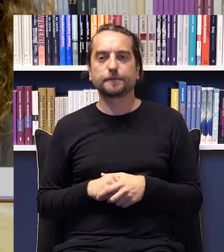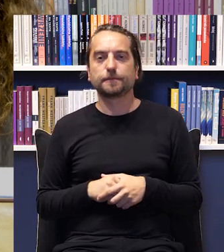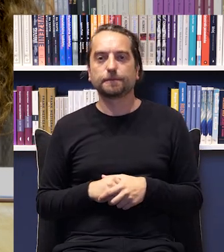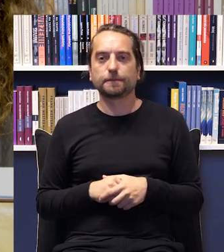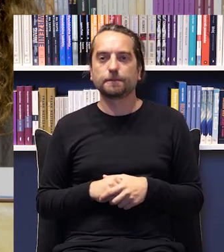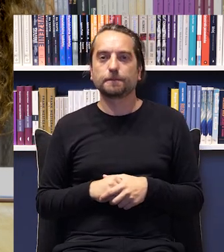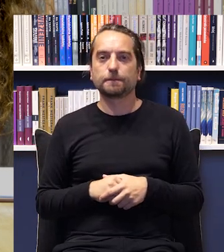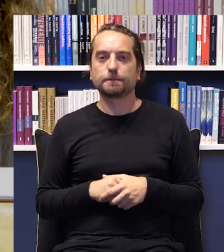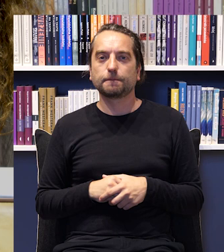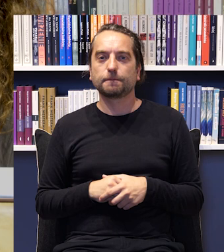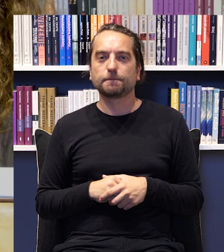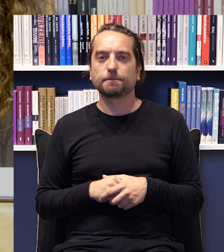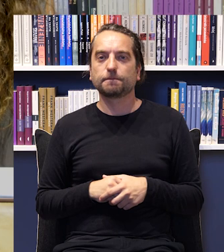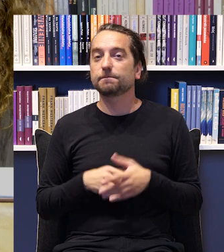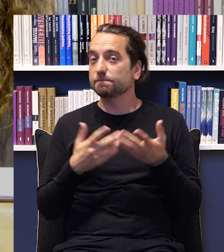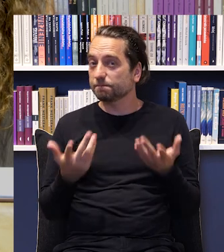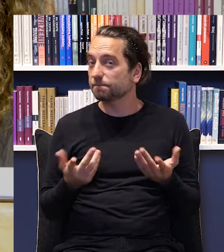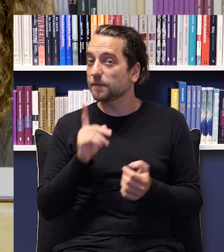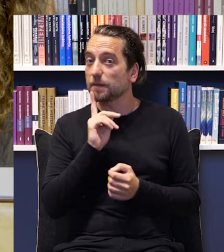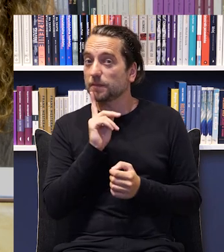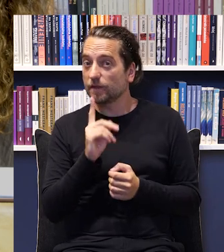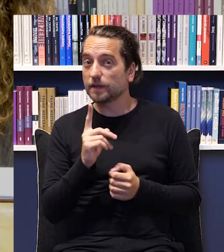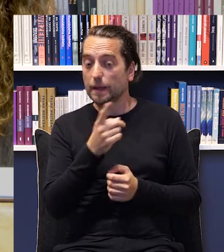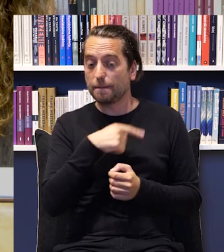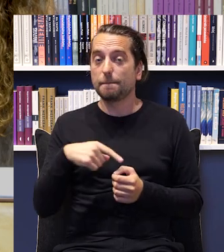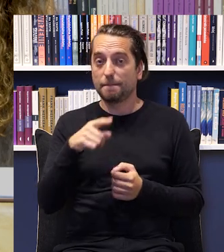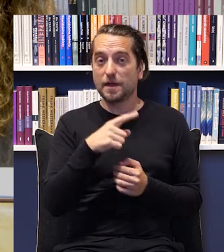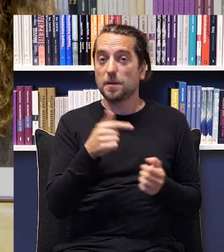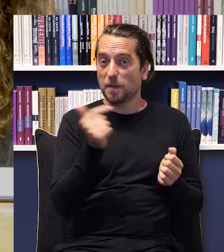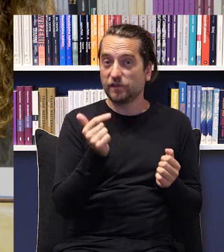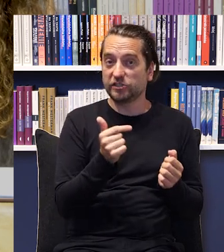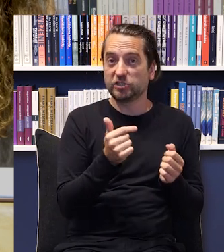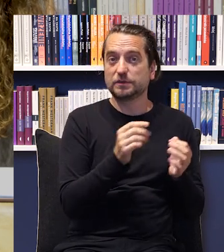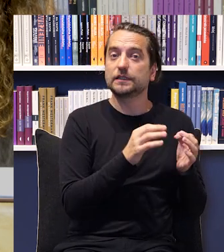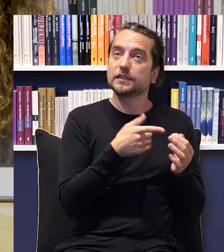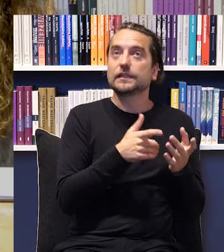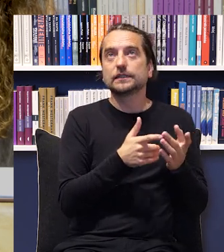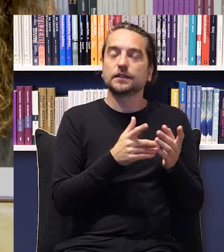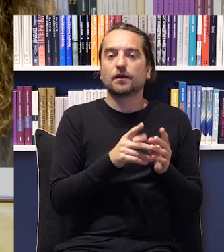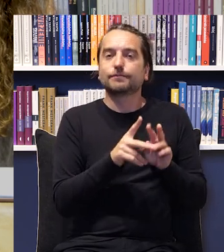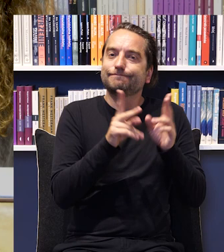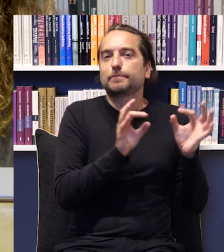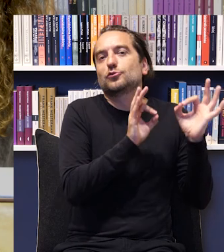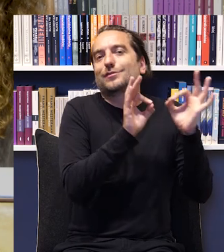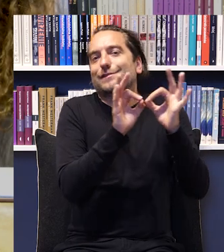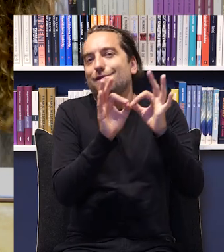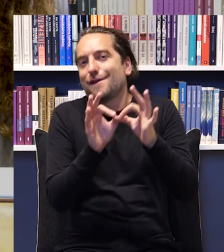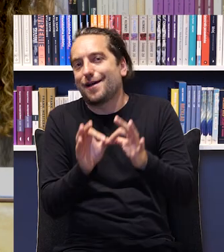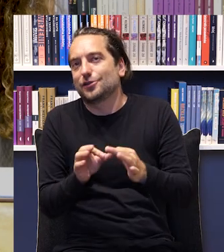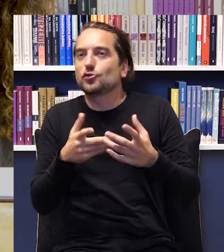jesteśmy, no, czy rzeczywiście jesteśmy, czy powinniśmy być w tym trybie przetrwania, w którym się